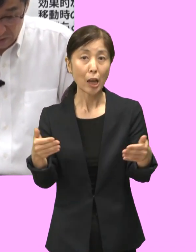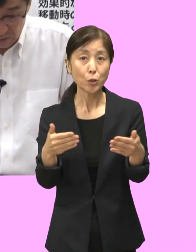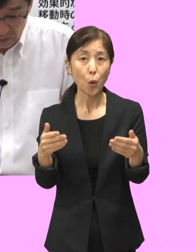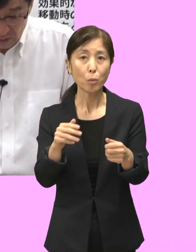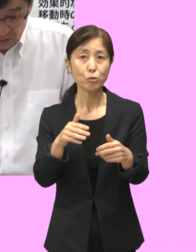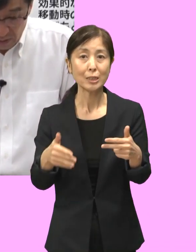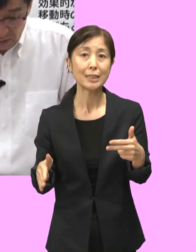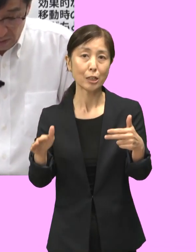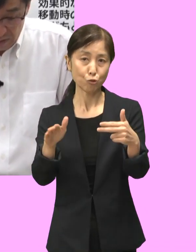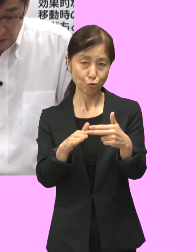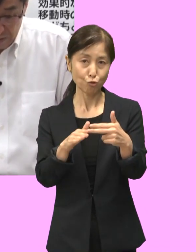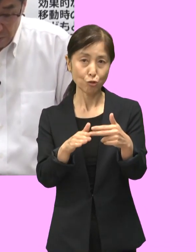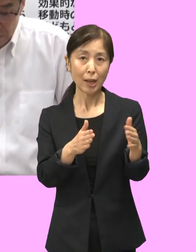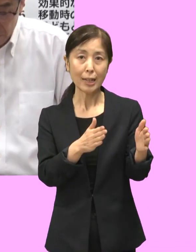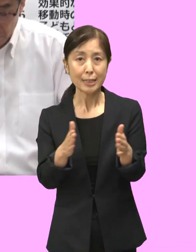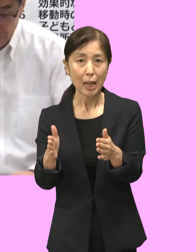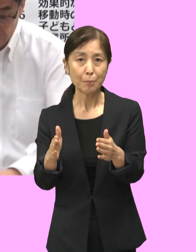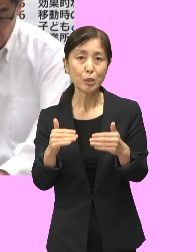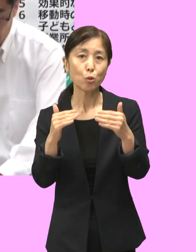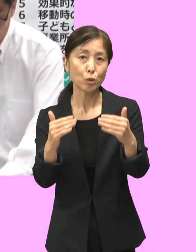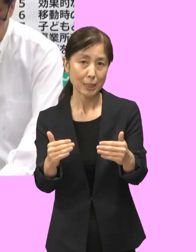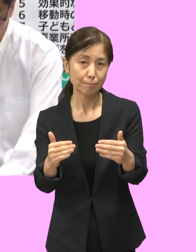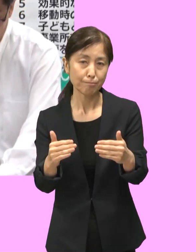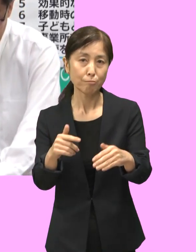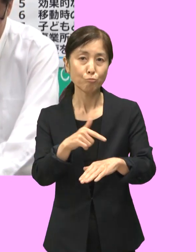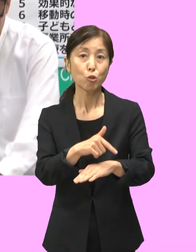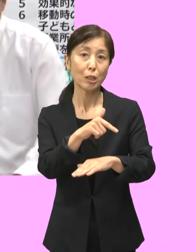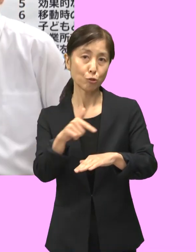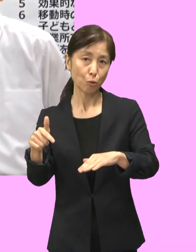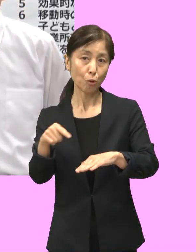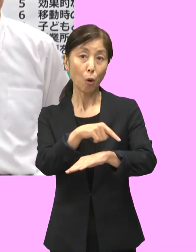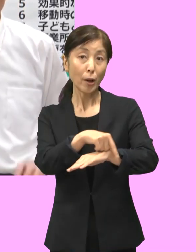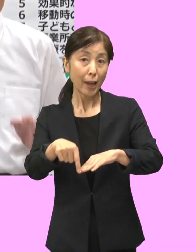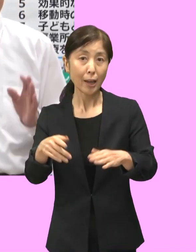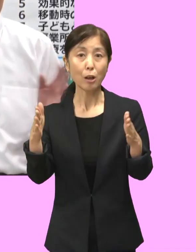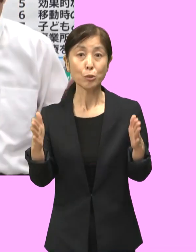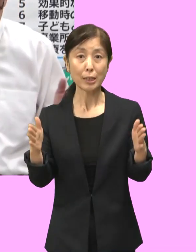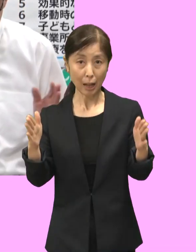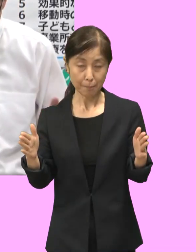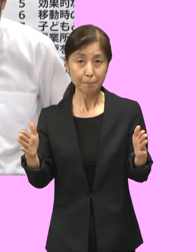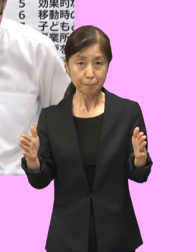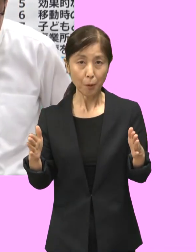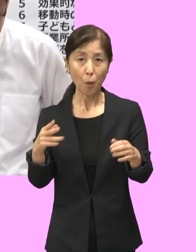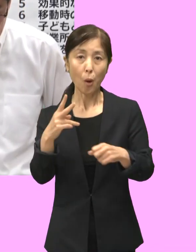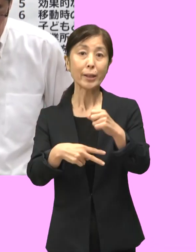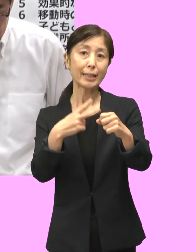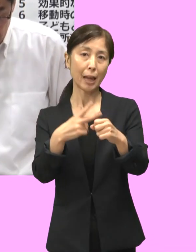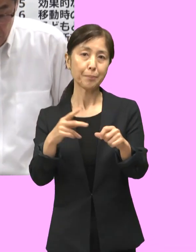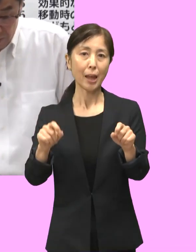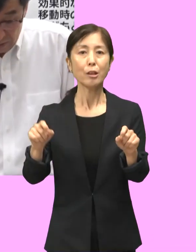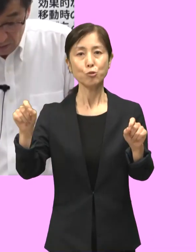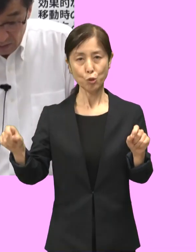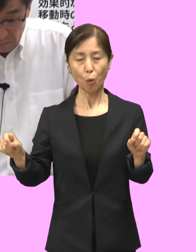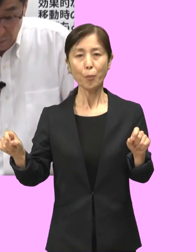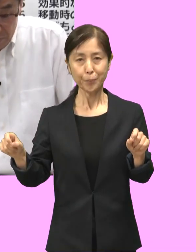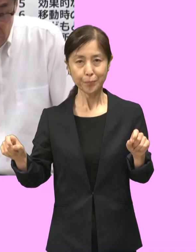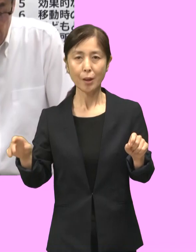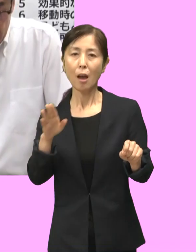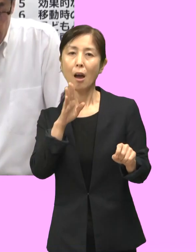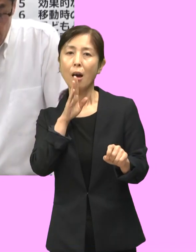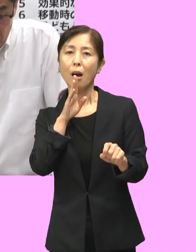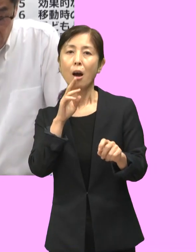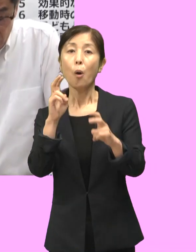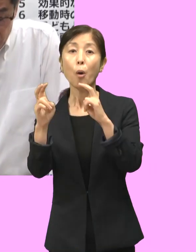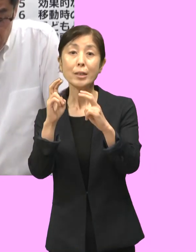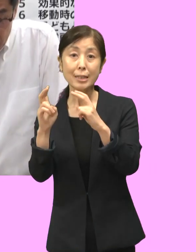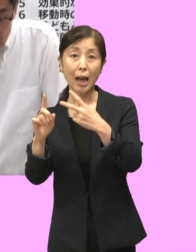施設整備促進プロジェクトの計画期間も2年延長されまして、本社